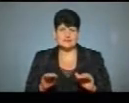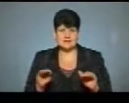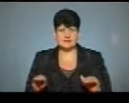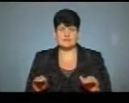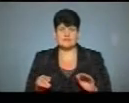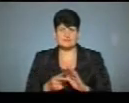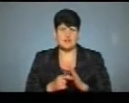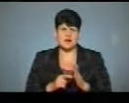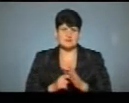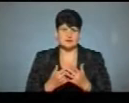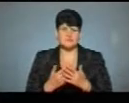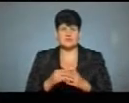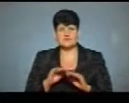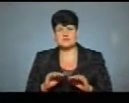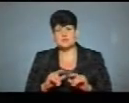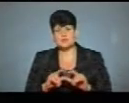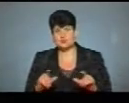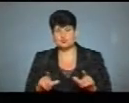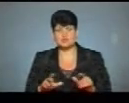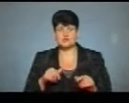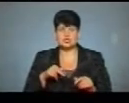певних класів чи в дитсадку йшли і